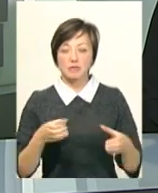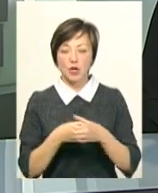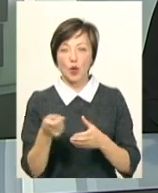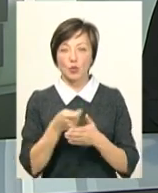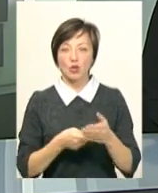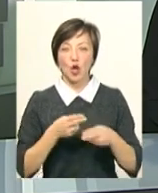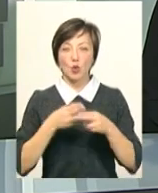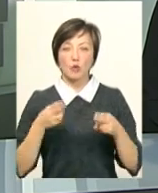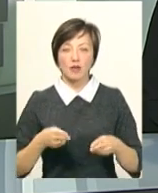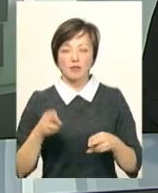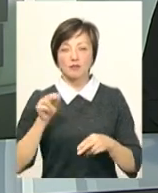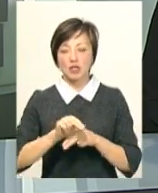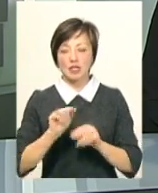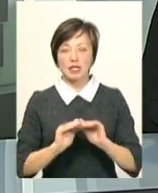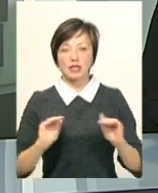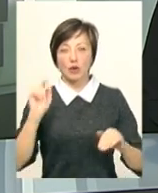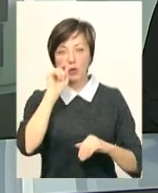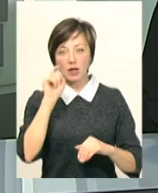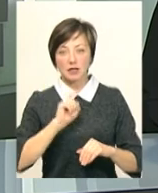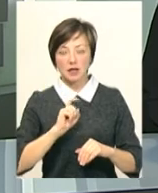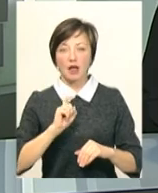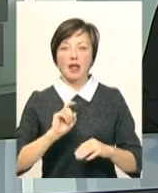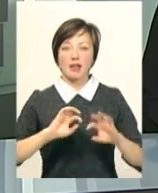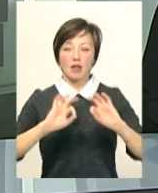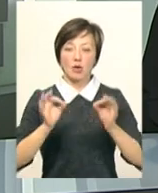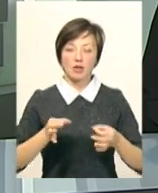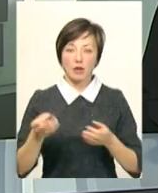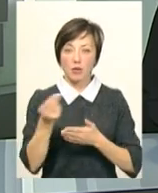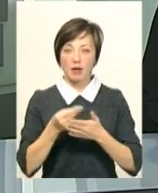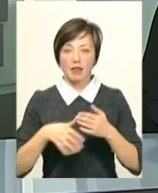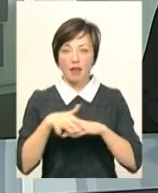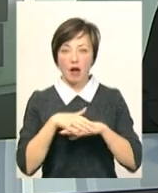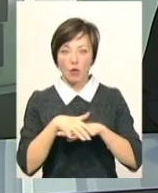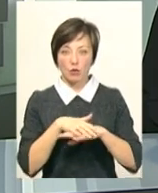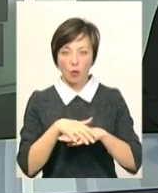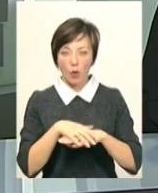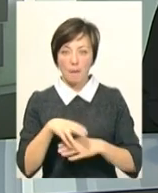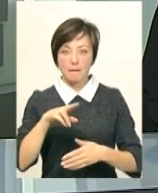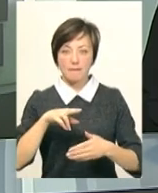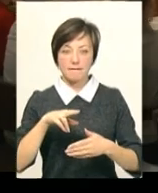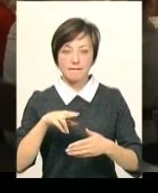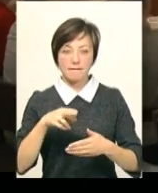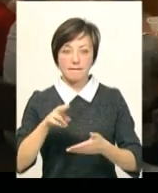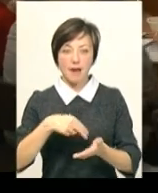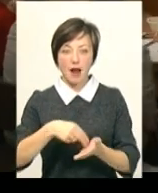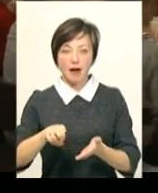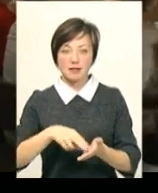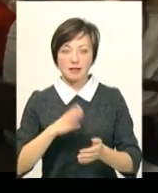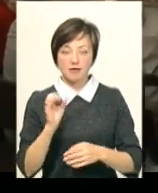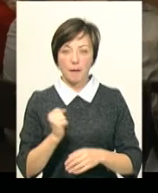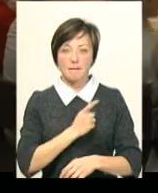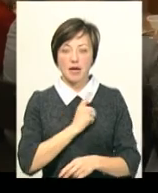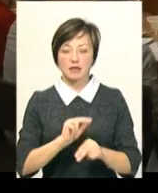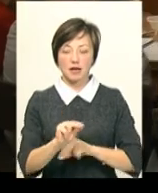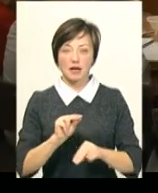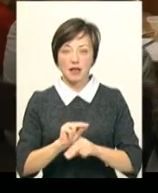художників Дунаєвеччини, котрі вчили дітей українського декоративно-орнаментального народного малярства. Не Майстер-клас